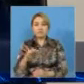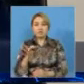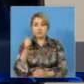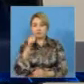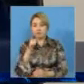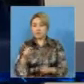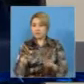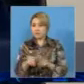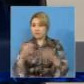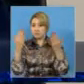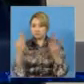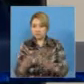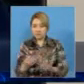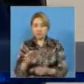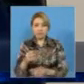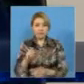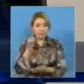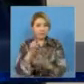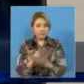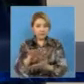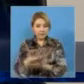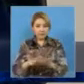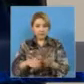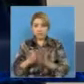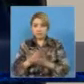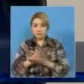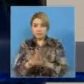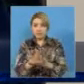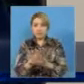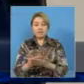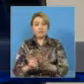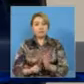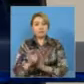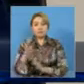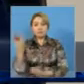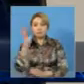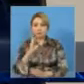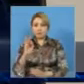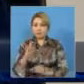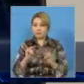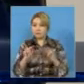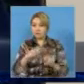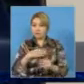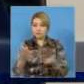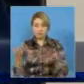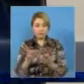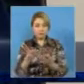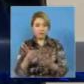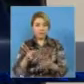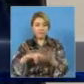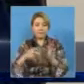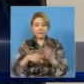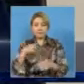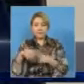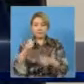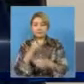1920-1950-х годов. И сейчас мы обязаны продолжить работу в этом направлении. Для восстановления исторической справедливости нам необходимо составить план